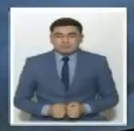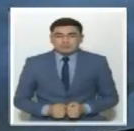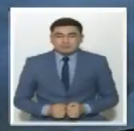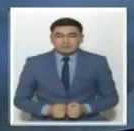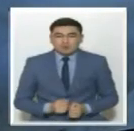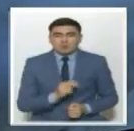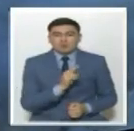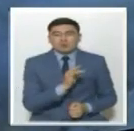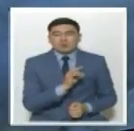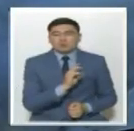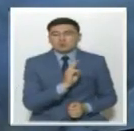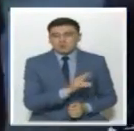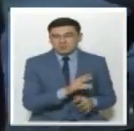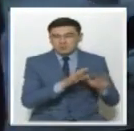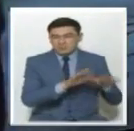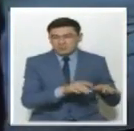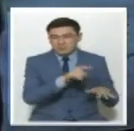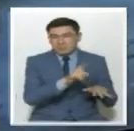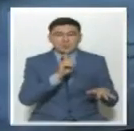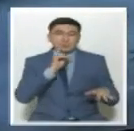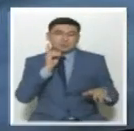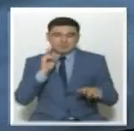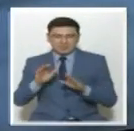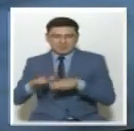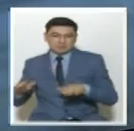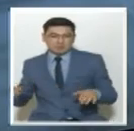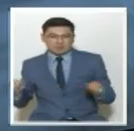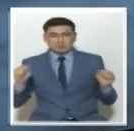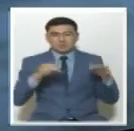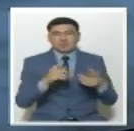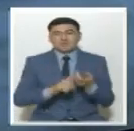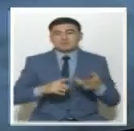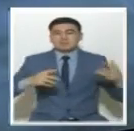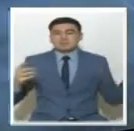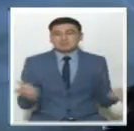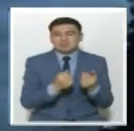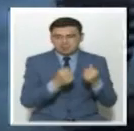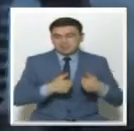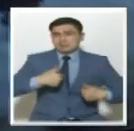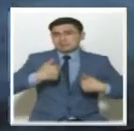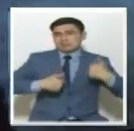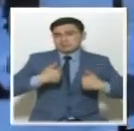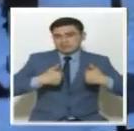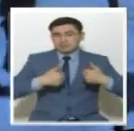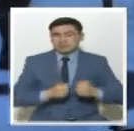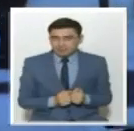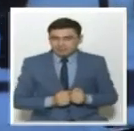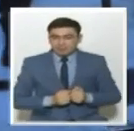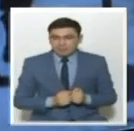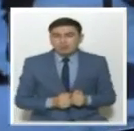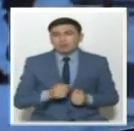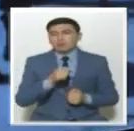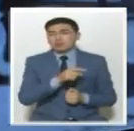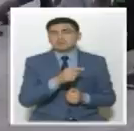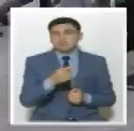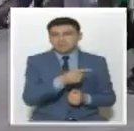Құрықта жаз құтқарушылар сайысы өтті. Оқушылар арасындағы байқауда құтқарушылар жауынгерлік қанат жаю, оқу мұнарасының бірінші